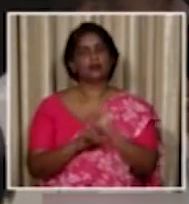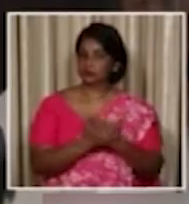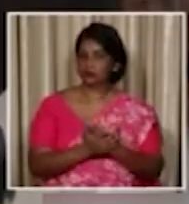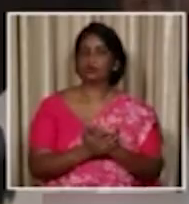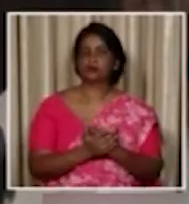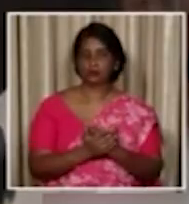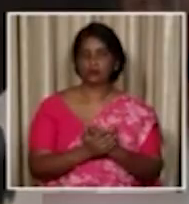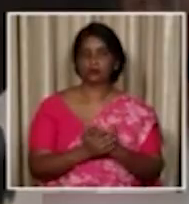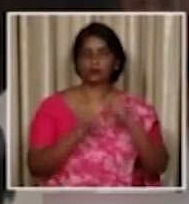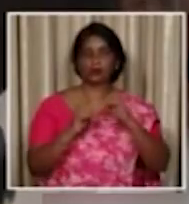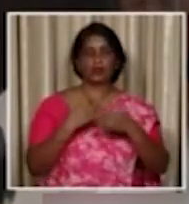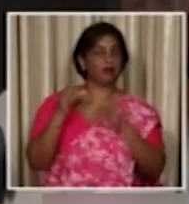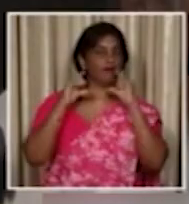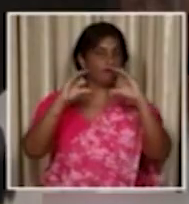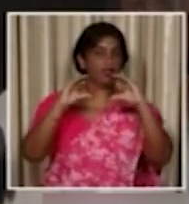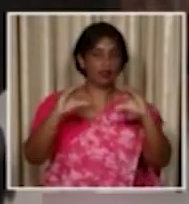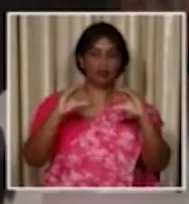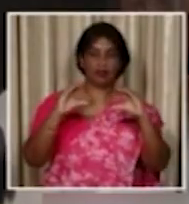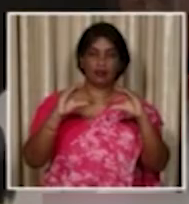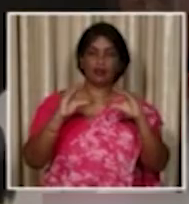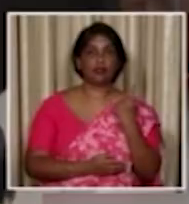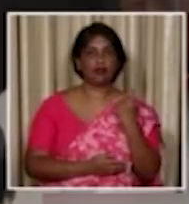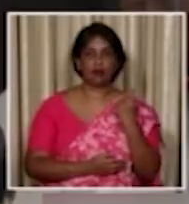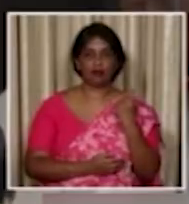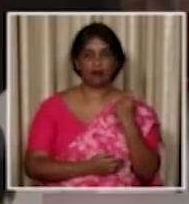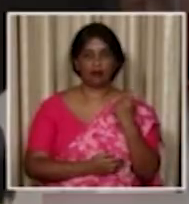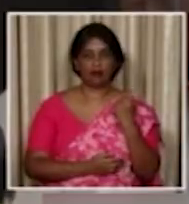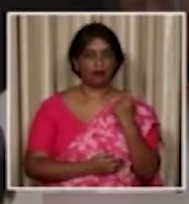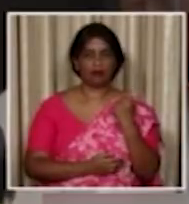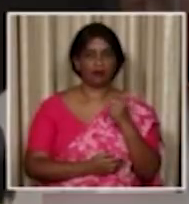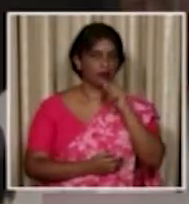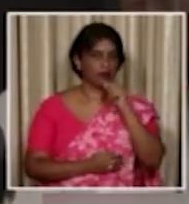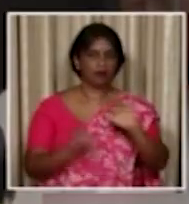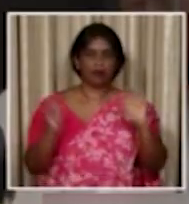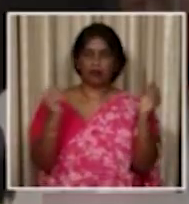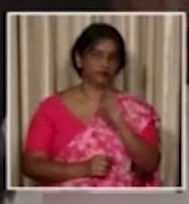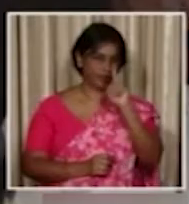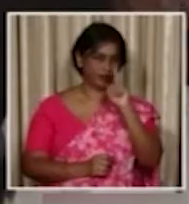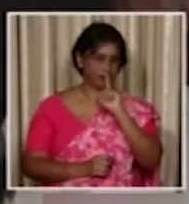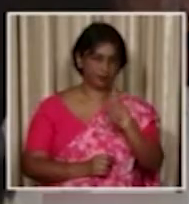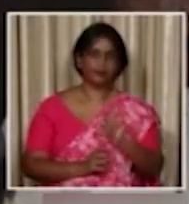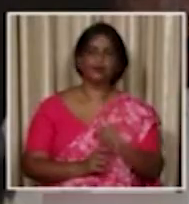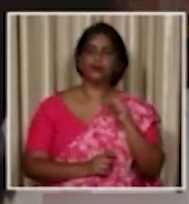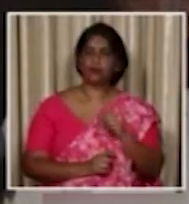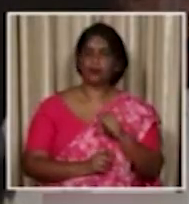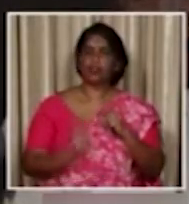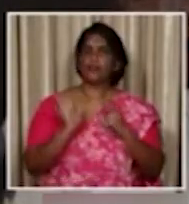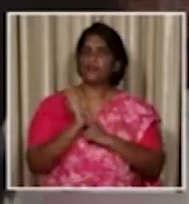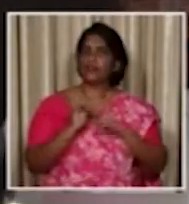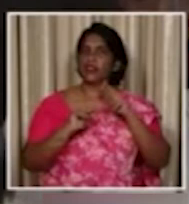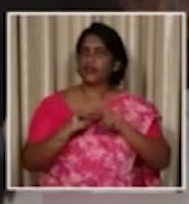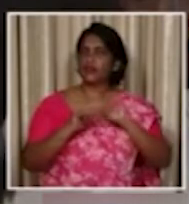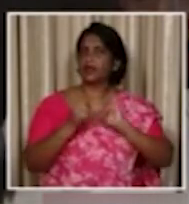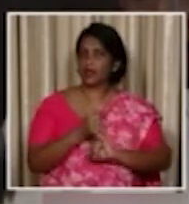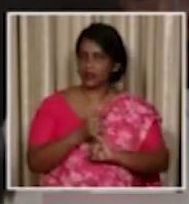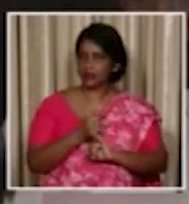වැඩ කරා. මෙන්න වාර්තාවේ සයිස් එක. මේක පිටු 1000ක් විතර ඇති. කිසිම දෙයක් වසන් කරන්න අවශ්‍ය නැහැ. මේ VFS කියන